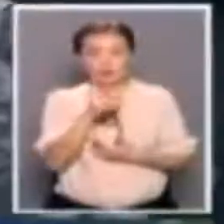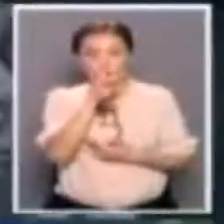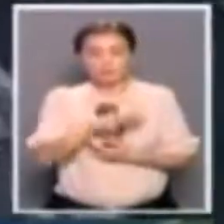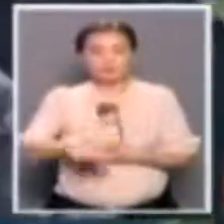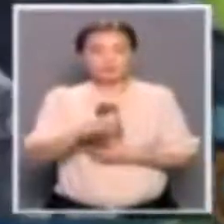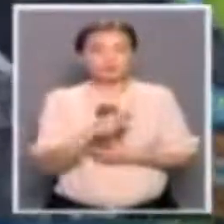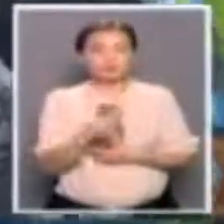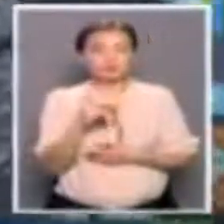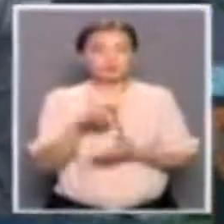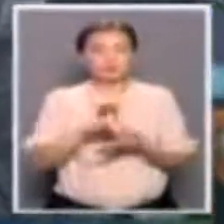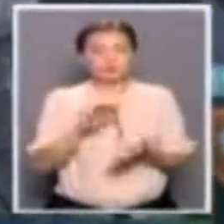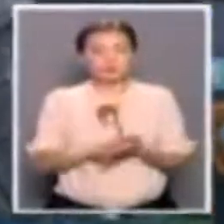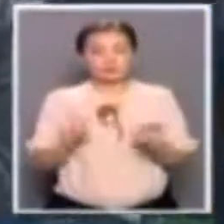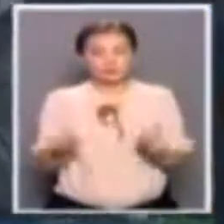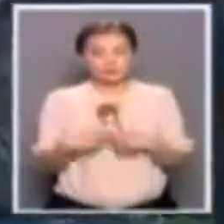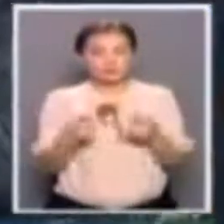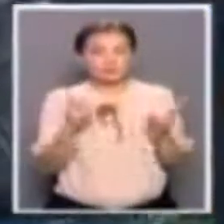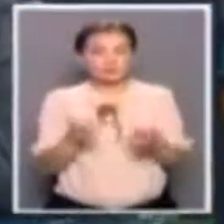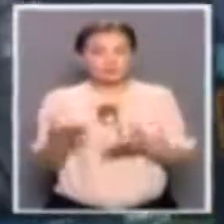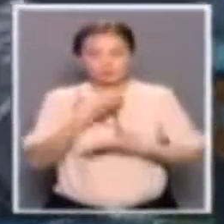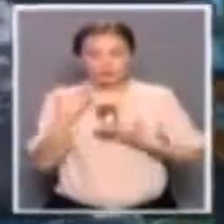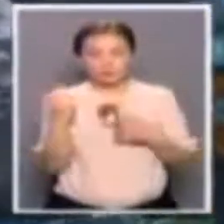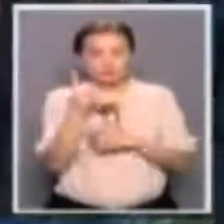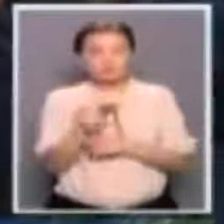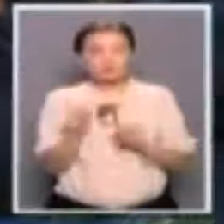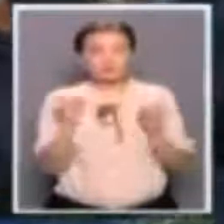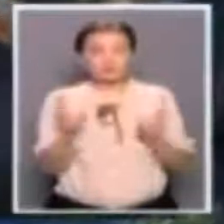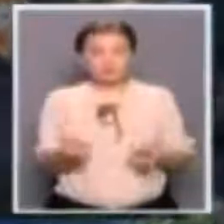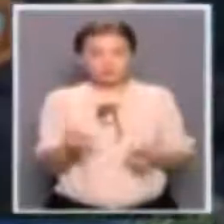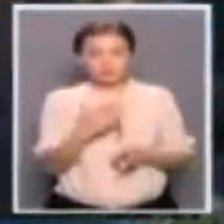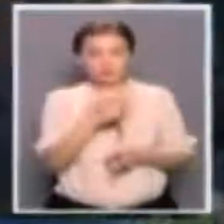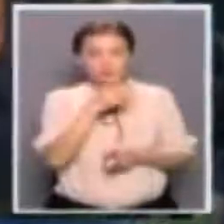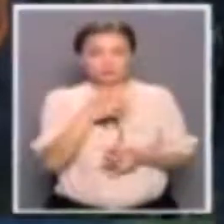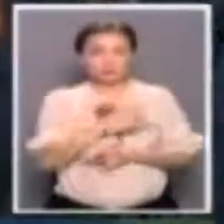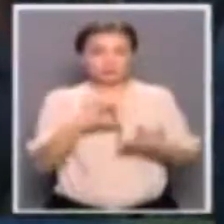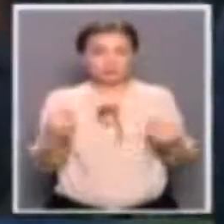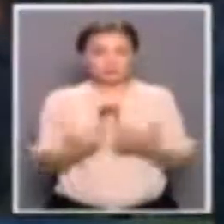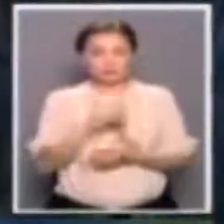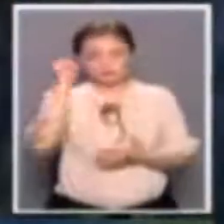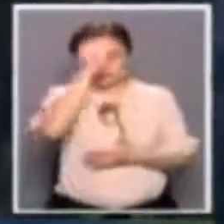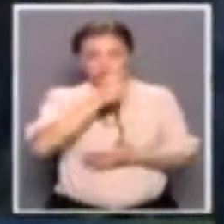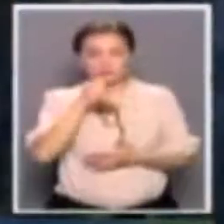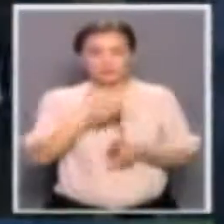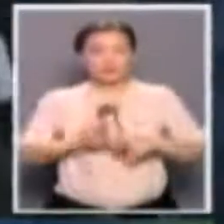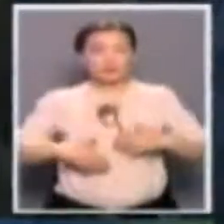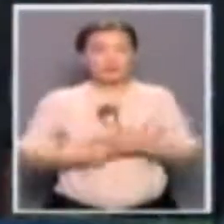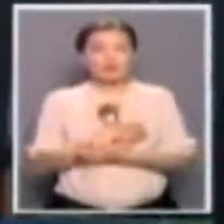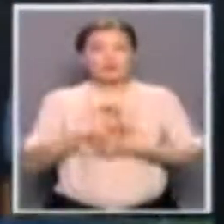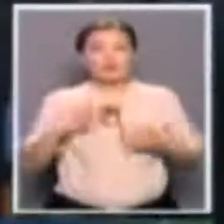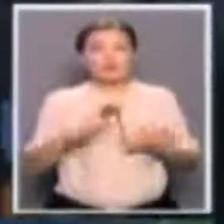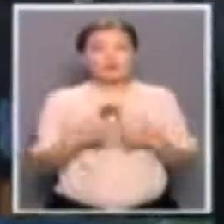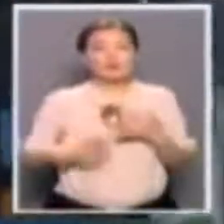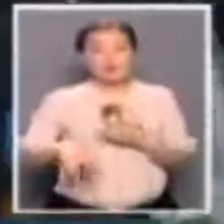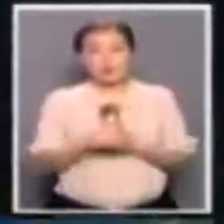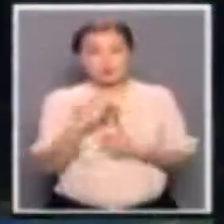нефтяном регионе не зафиксировано несчастных случаев из-за пиротехнических изделий во время празднования Нового года. Но большая часть